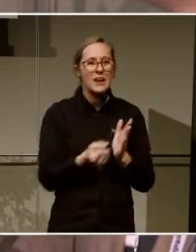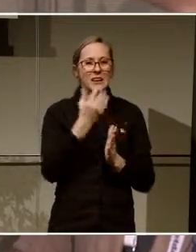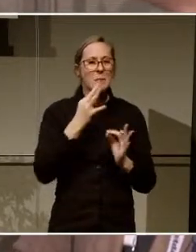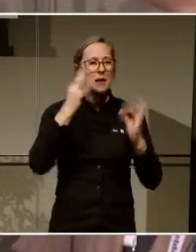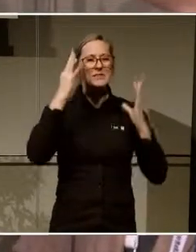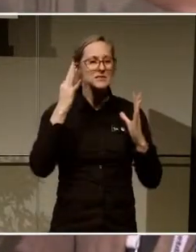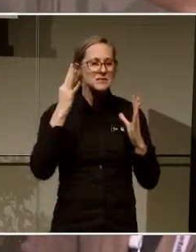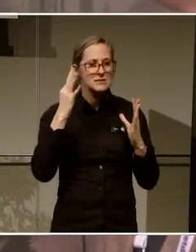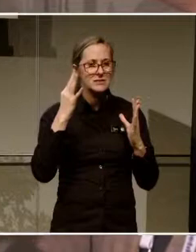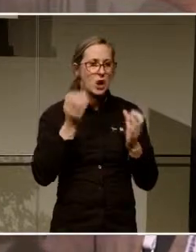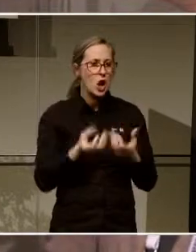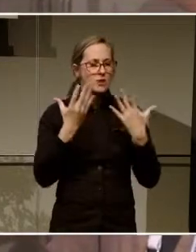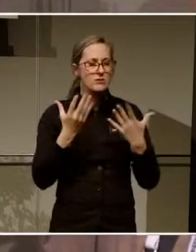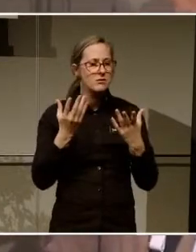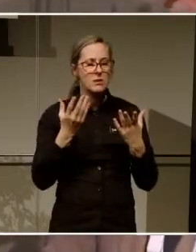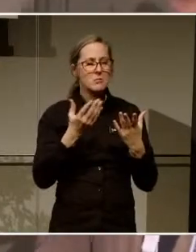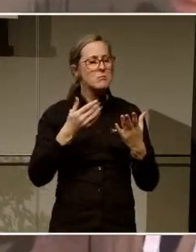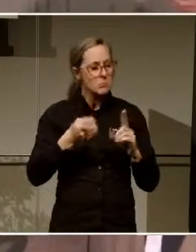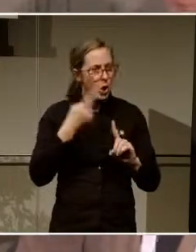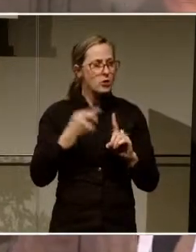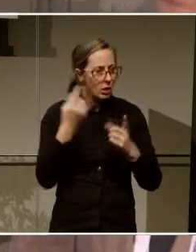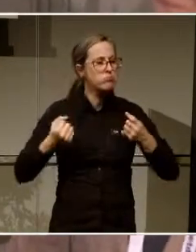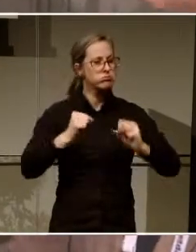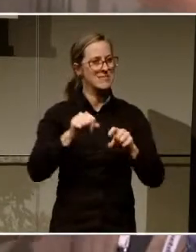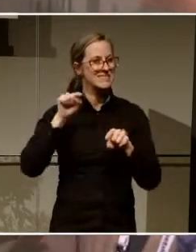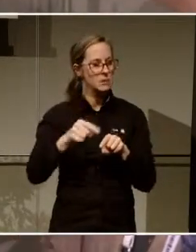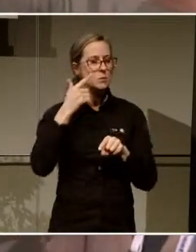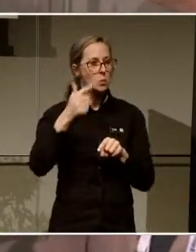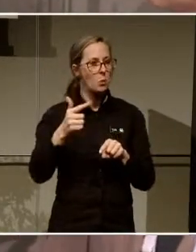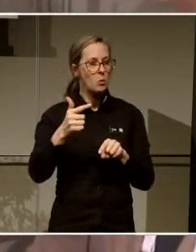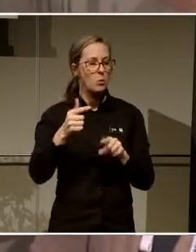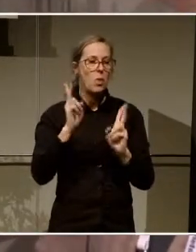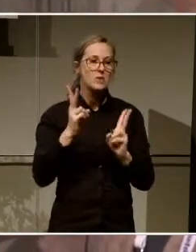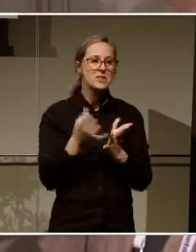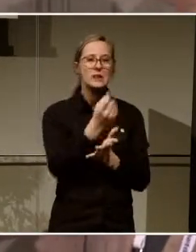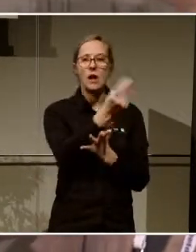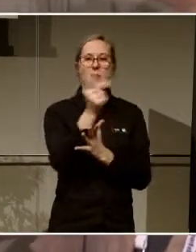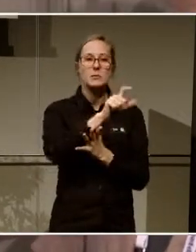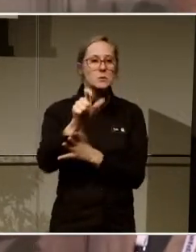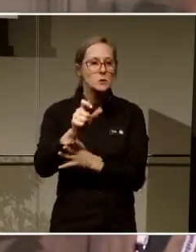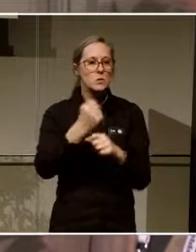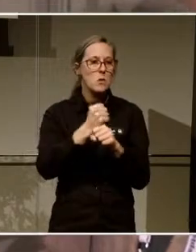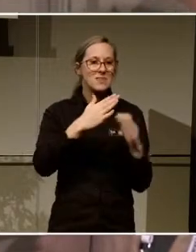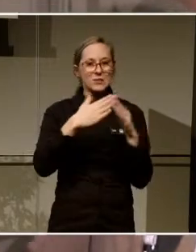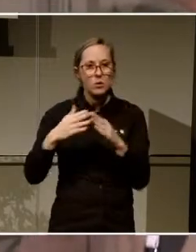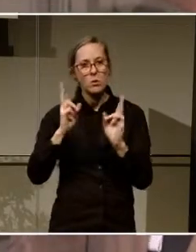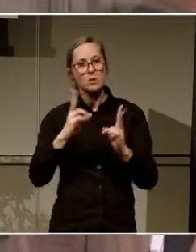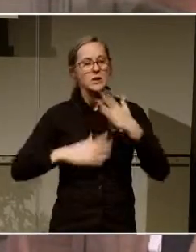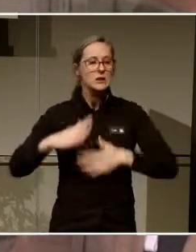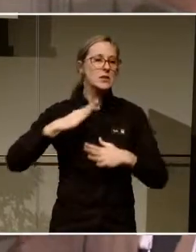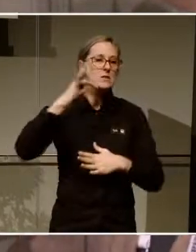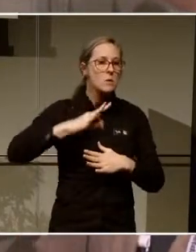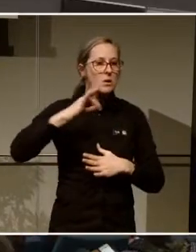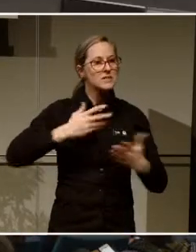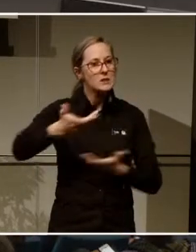efterhand. Och så gör det tillsammans med användarna och hitta andra i staden som är intresserade av de här frågorna och samarbeta.